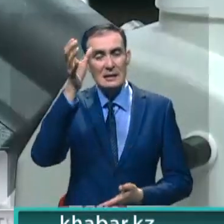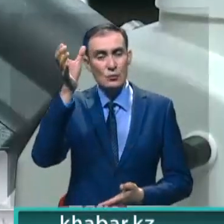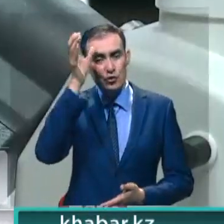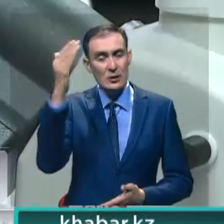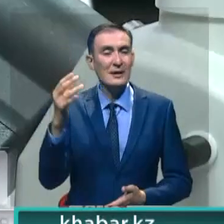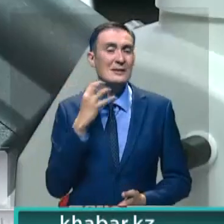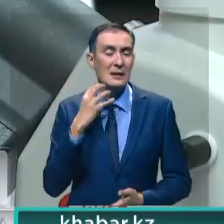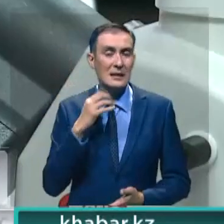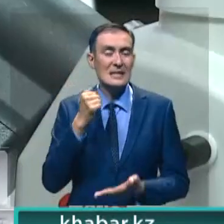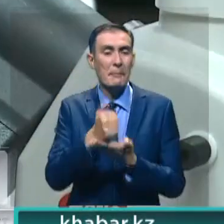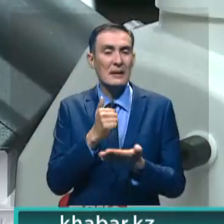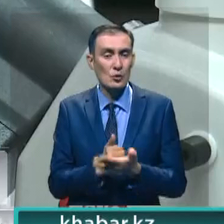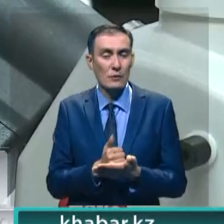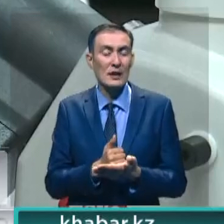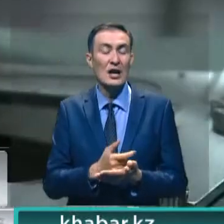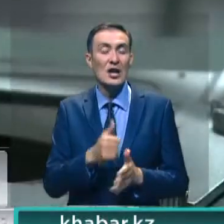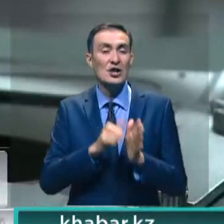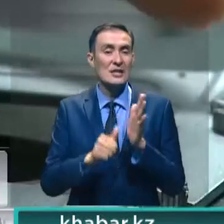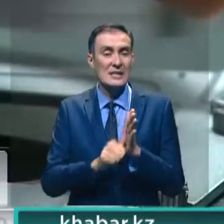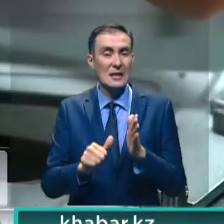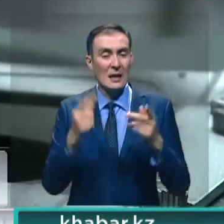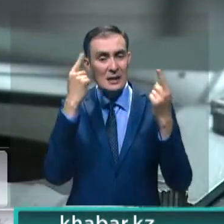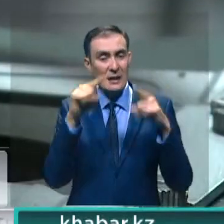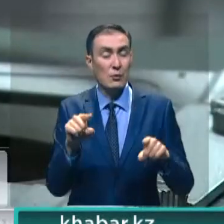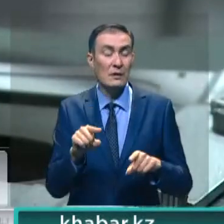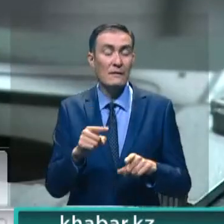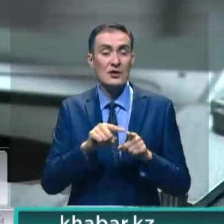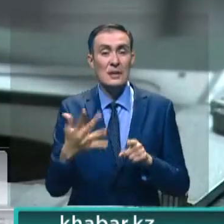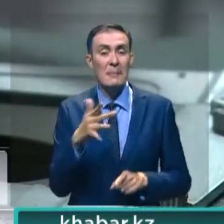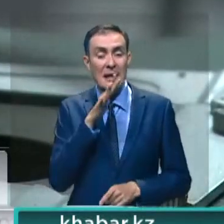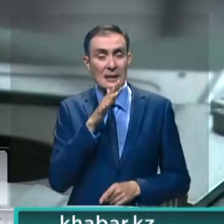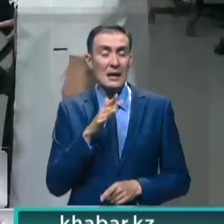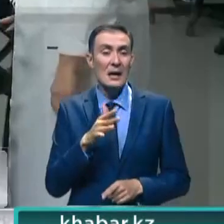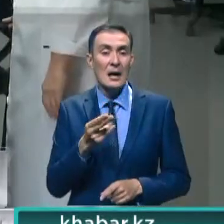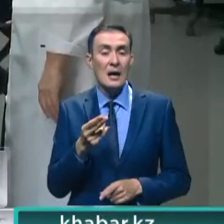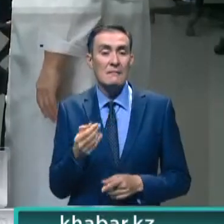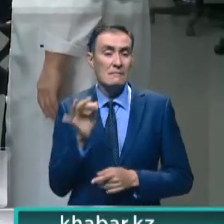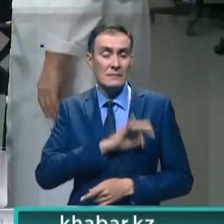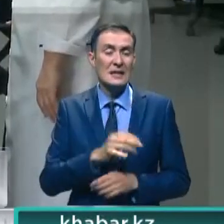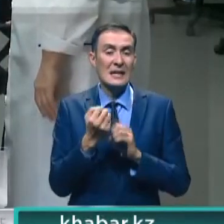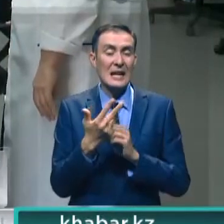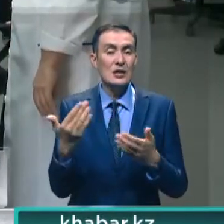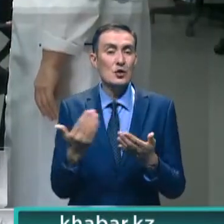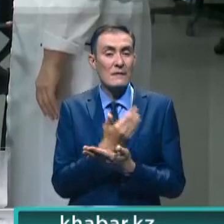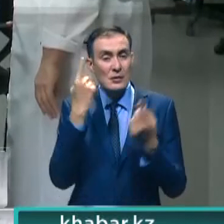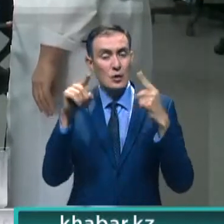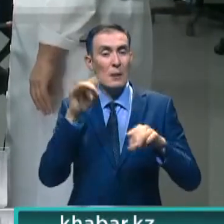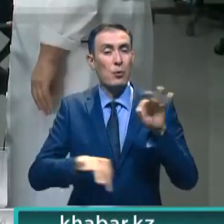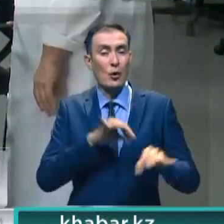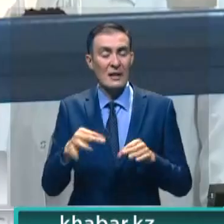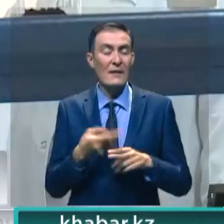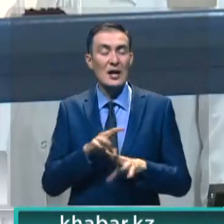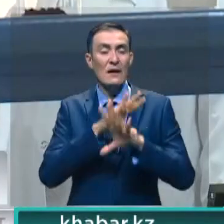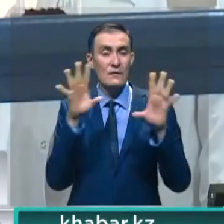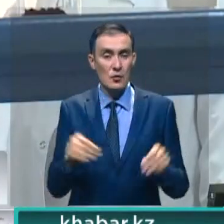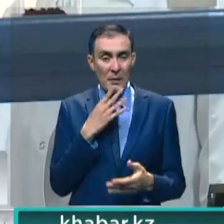ученых. Запатентовано 60 уникальных разработок. В ближайшие 5 лет планируется монетизировать 13 инновационных проектов. Все